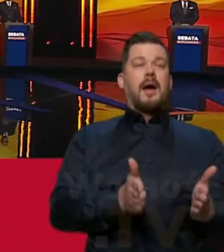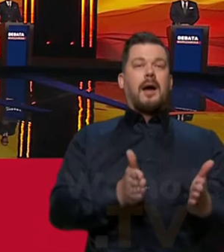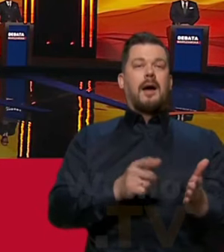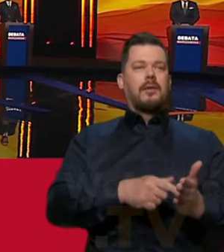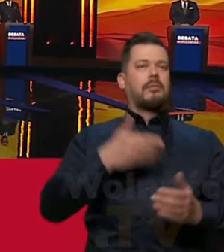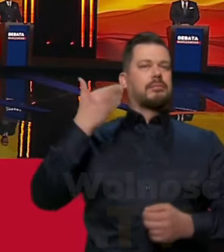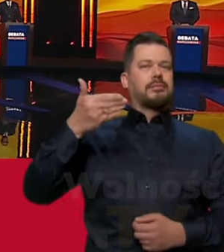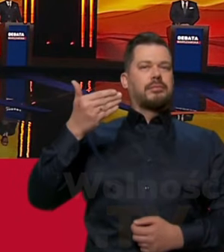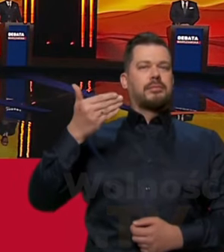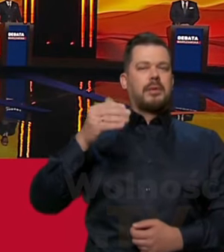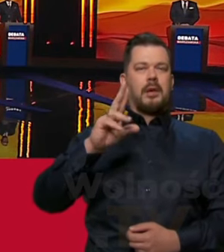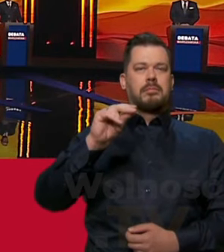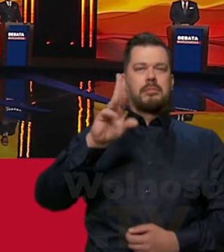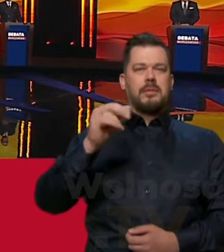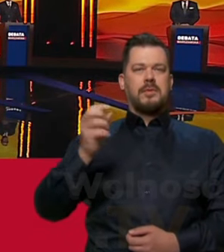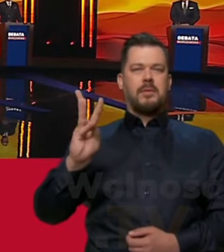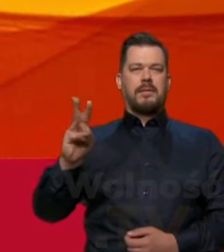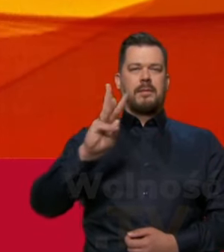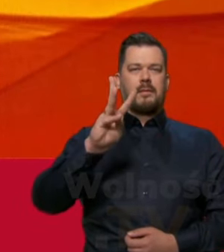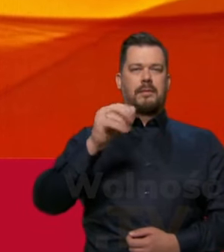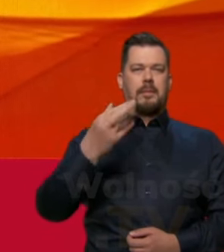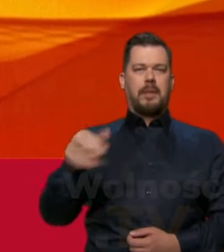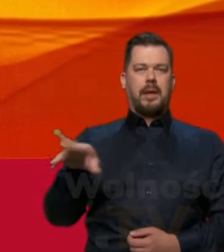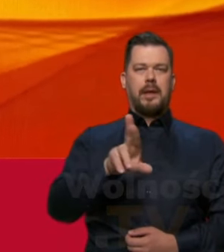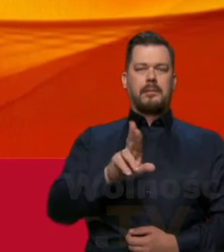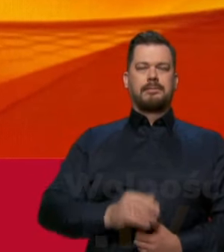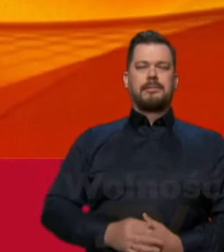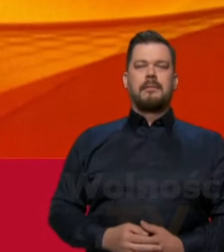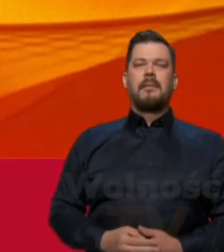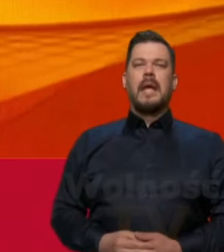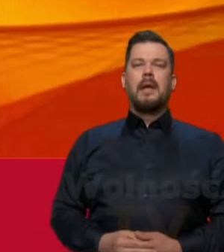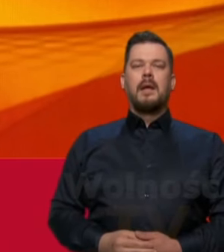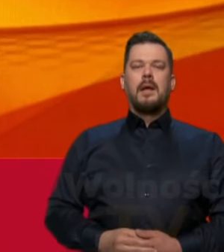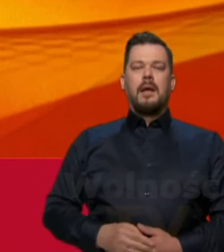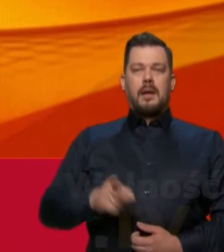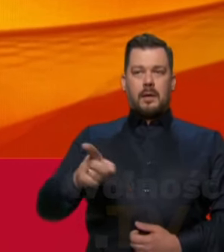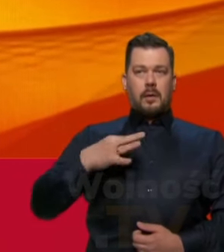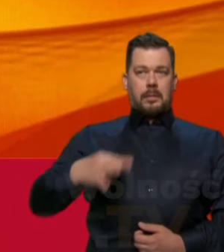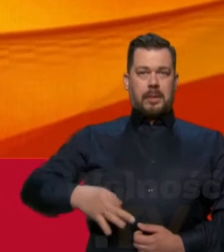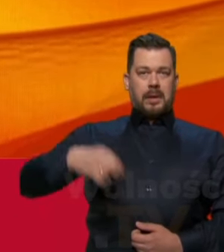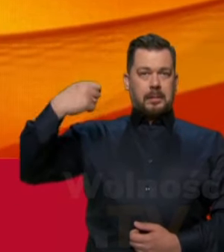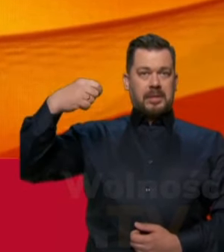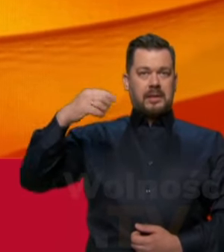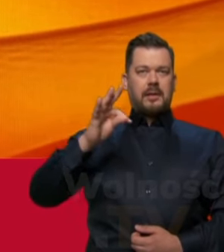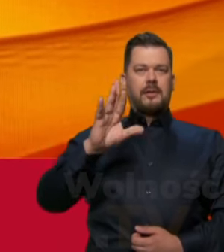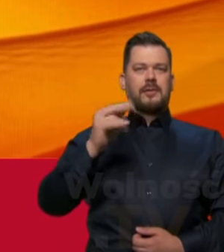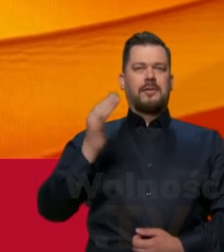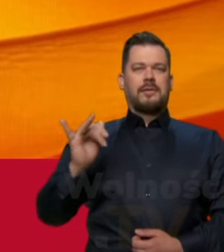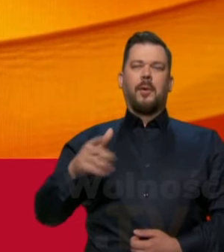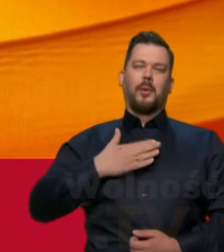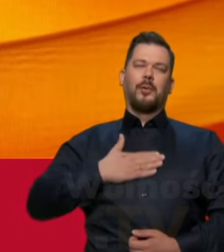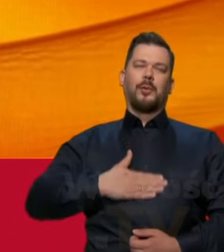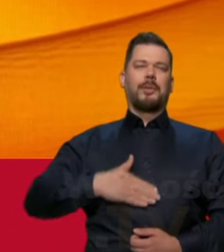zabierze głos Przemysław Wipler. Pan prezydent Trzaskowski bardzo lubi